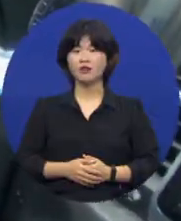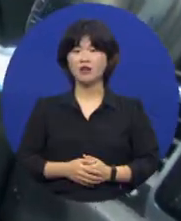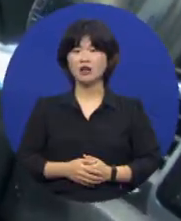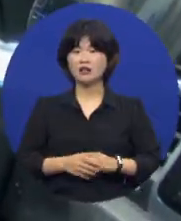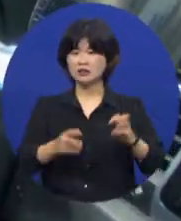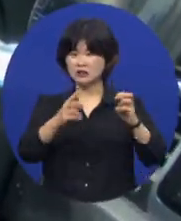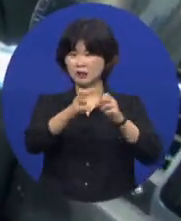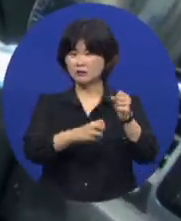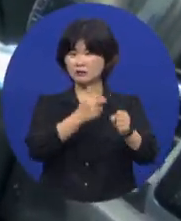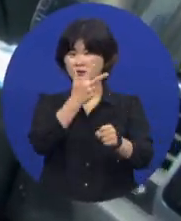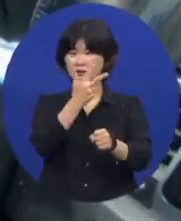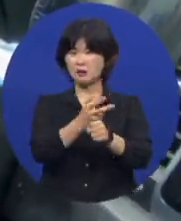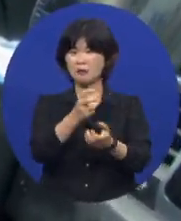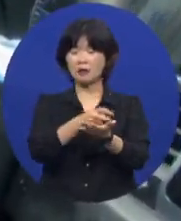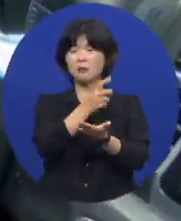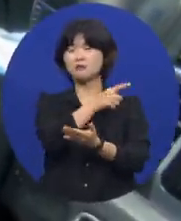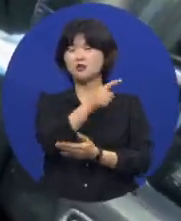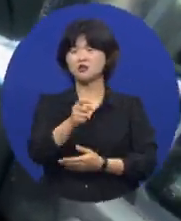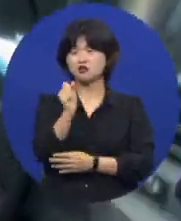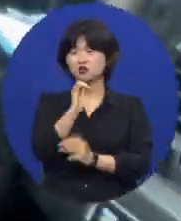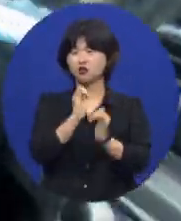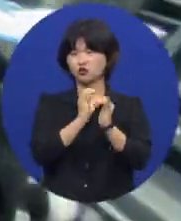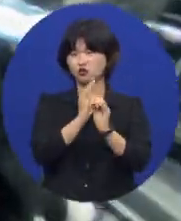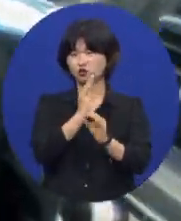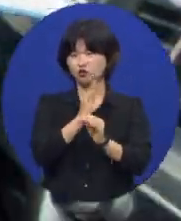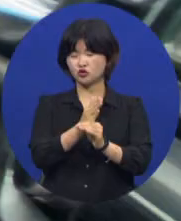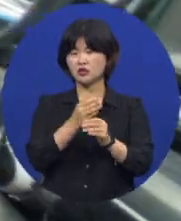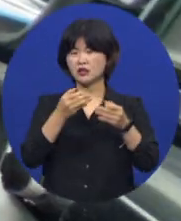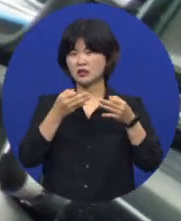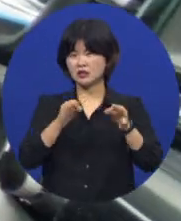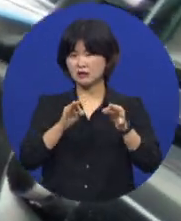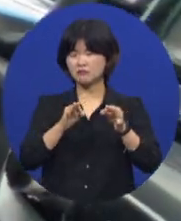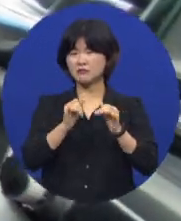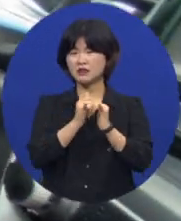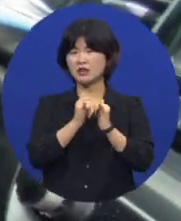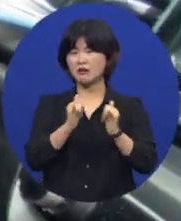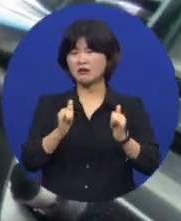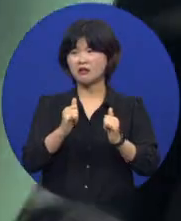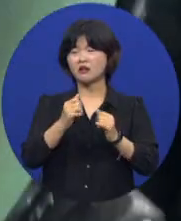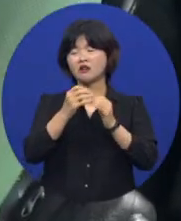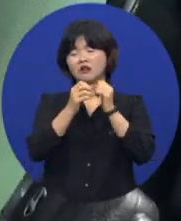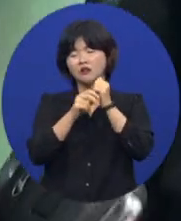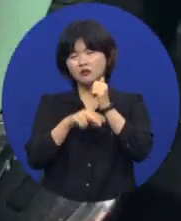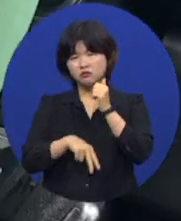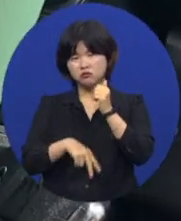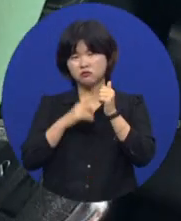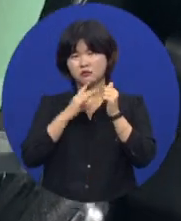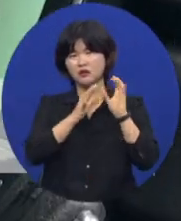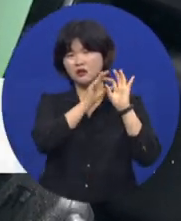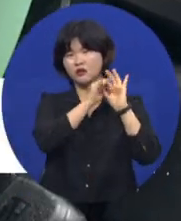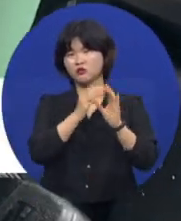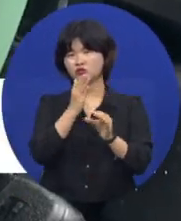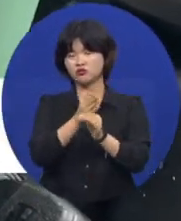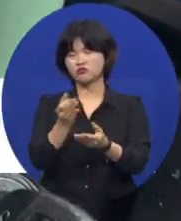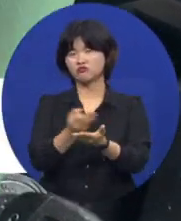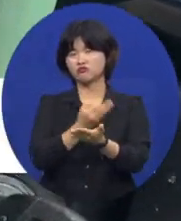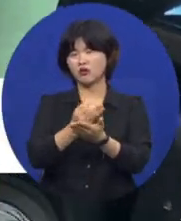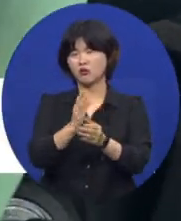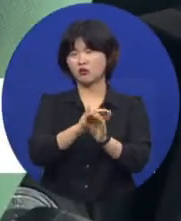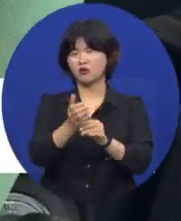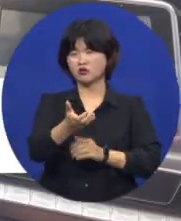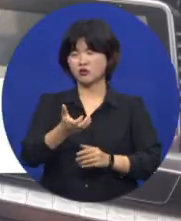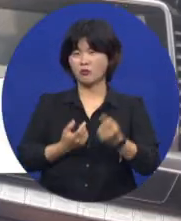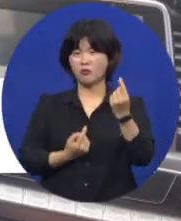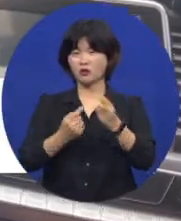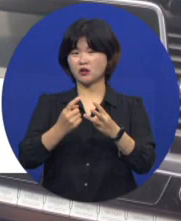3 17년째 법인 택시를 운전하는 김 3 남친은 요즘 한숨만 나옵니다 수입이 코로나 1구 사태 이전보다